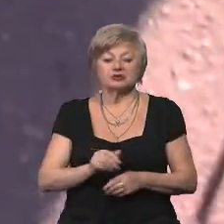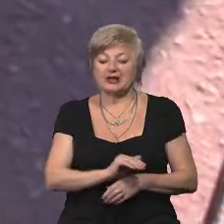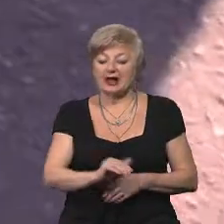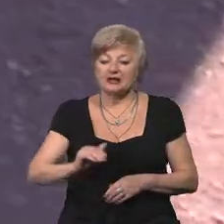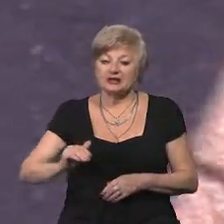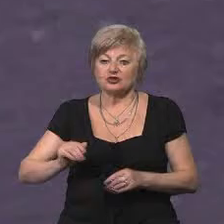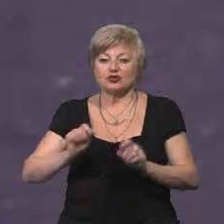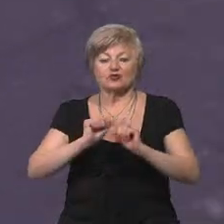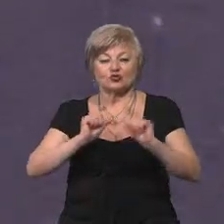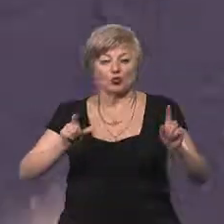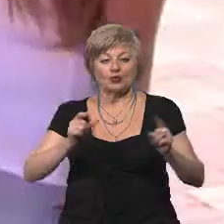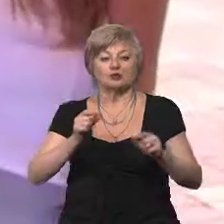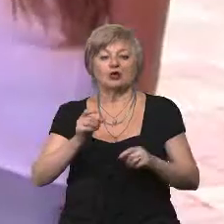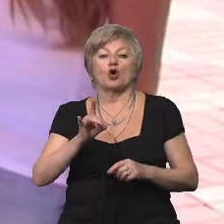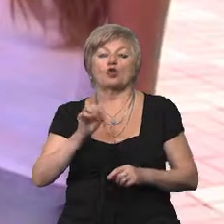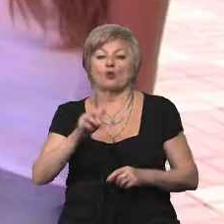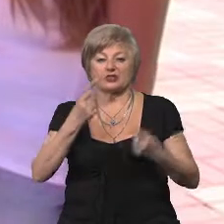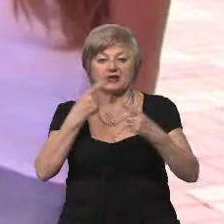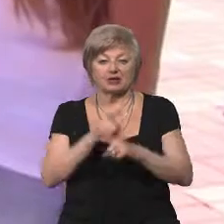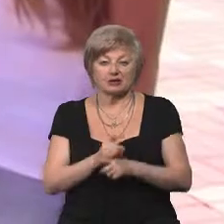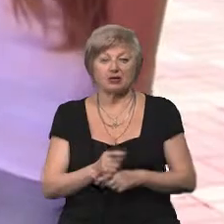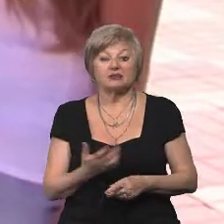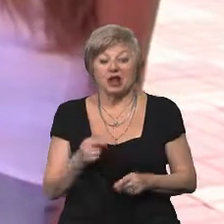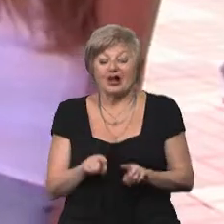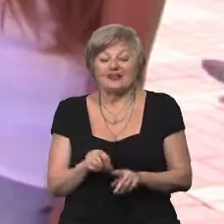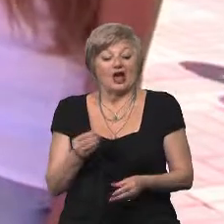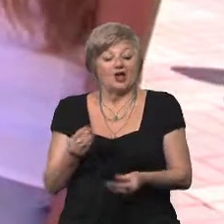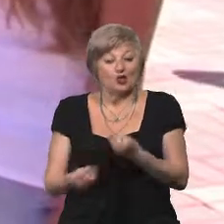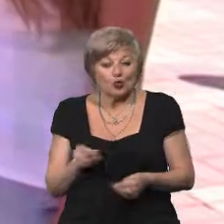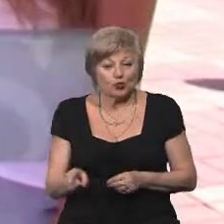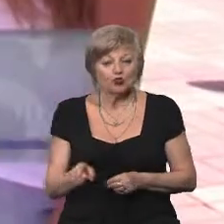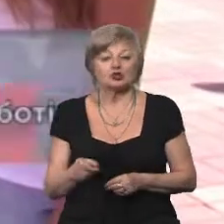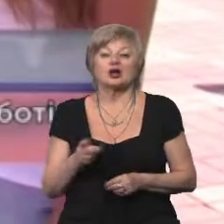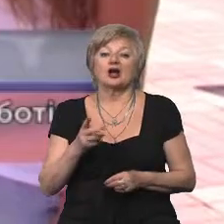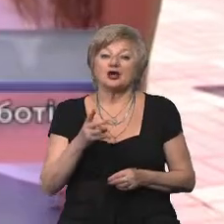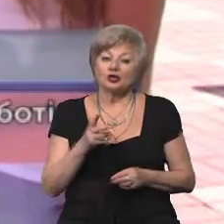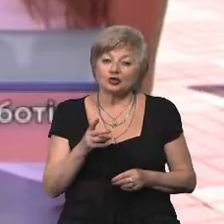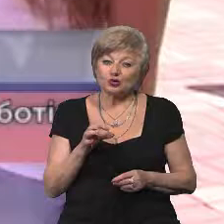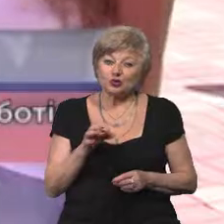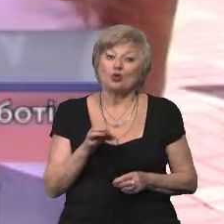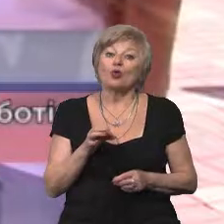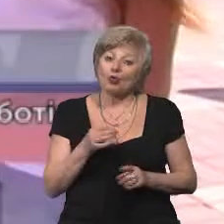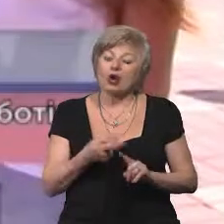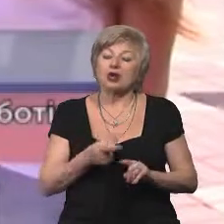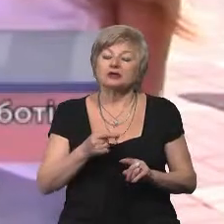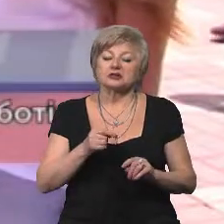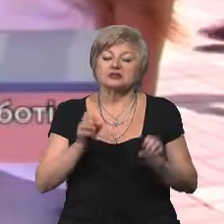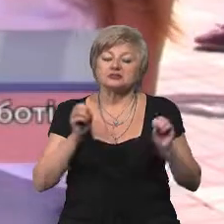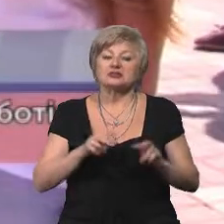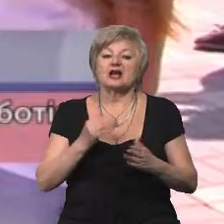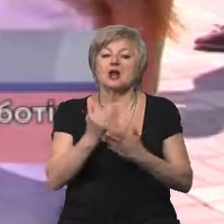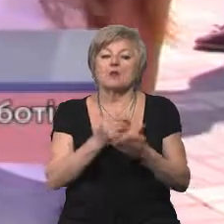школі робототехніки. Він є іграшкою, але це програмуема іграшка. Він є іграшкою, але це програмована